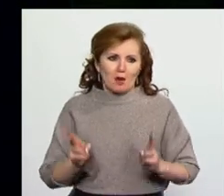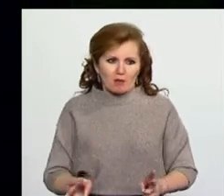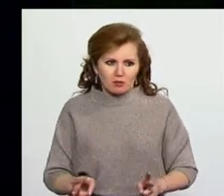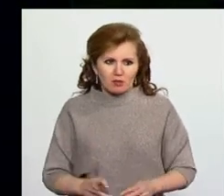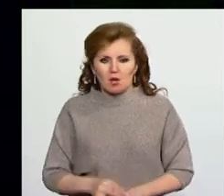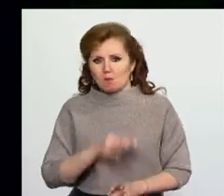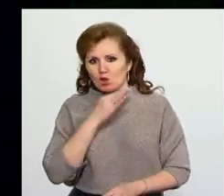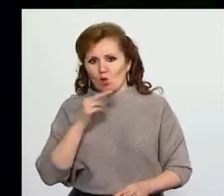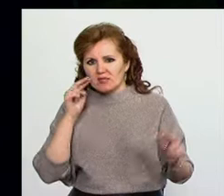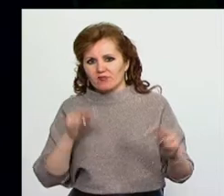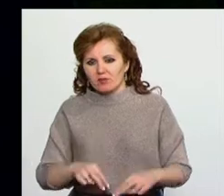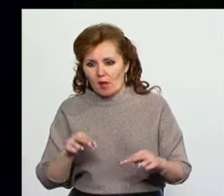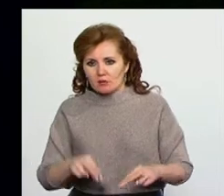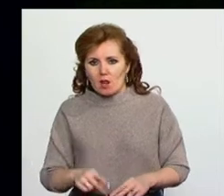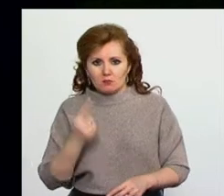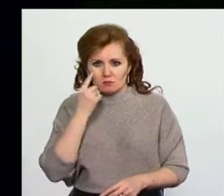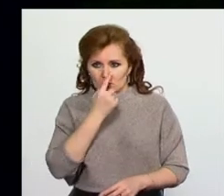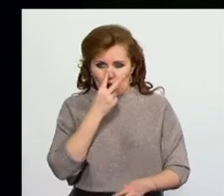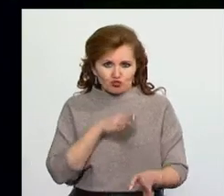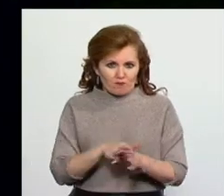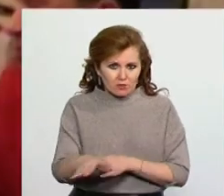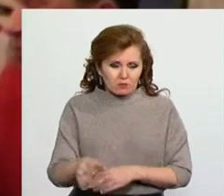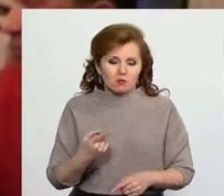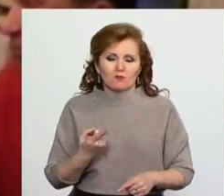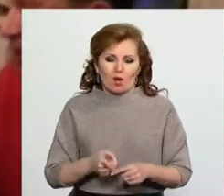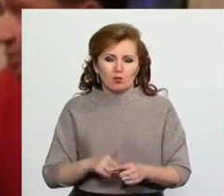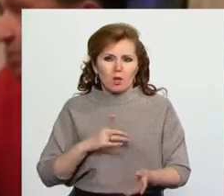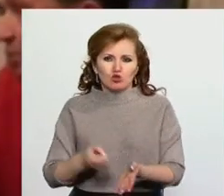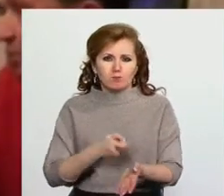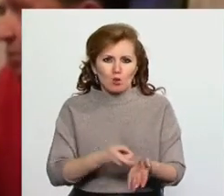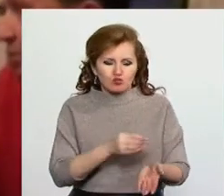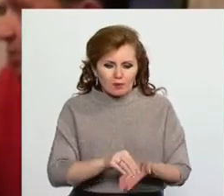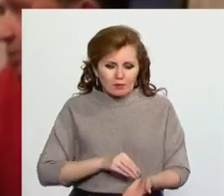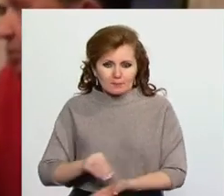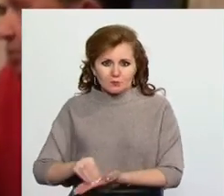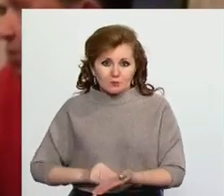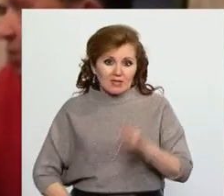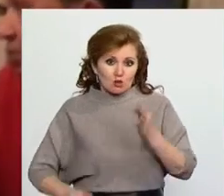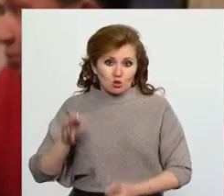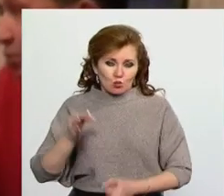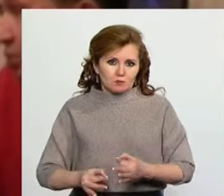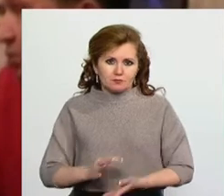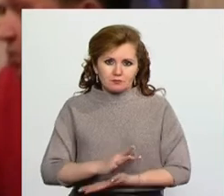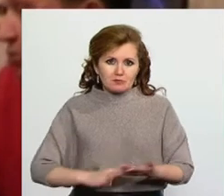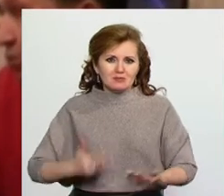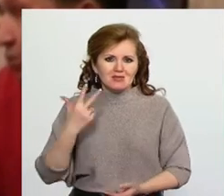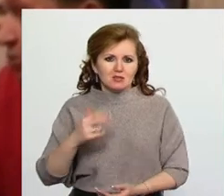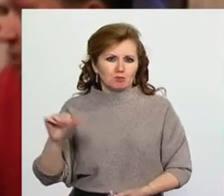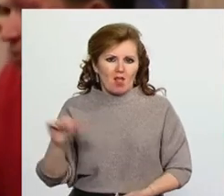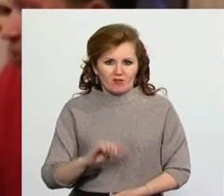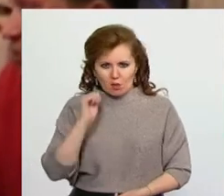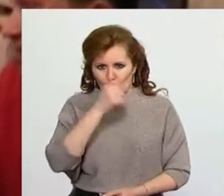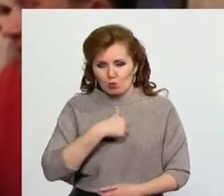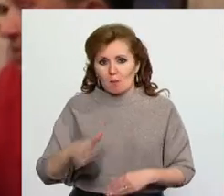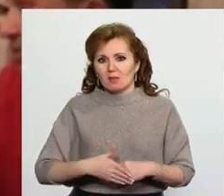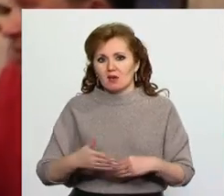много свидетелей, очевидцев, которые были допрошены. Судебный процесс длился 3,5 года. Приговор